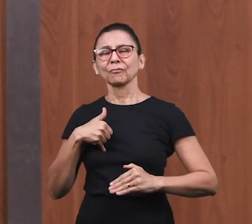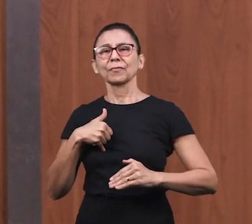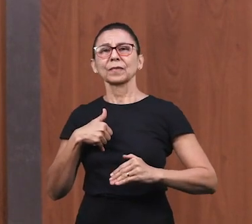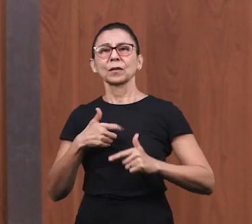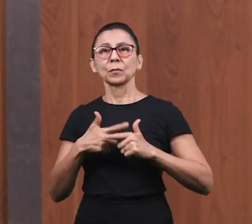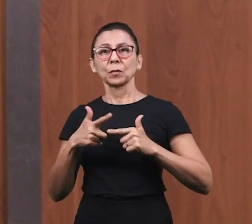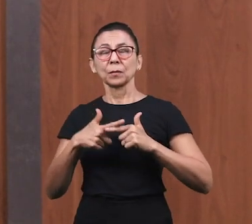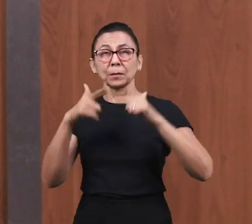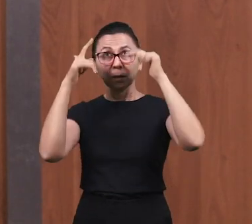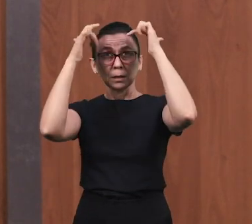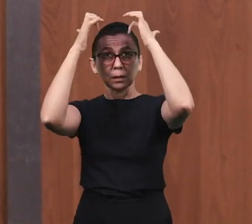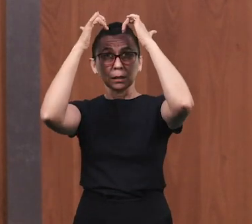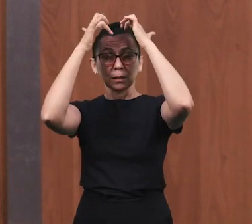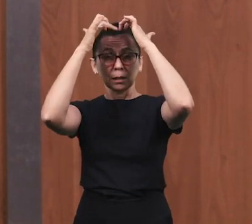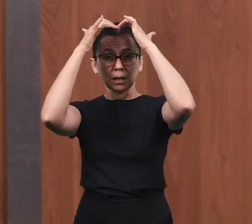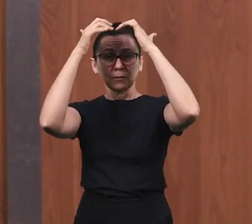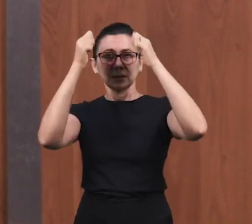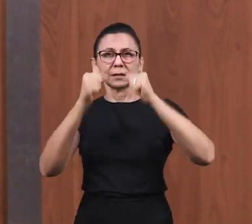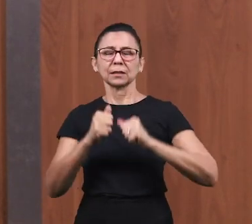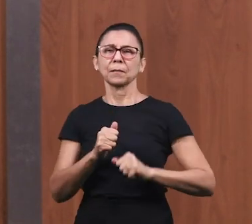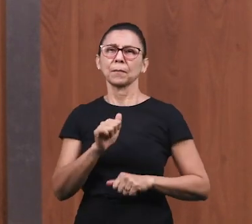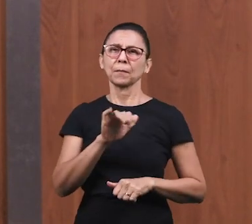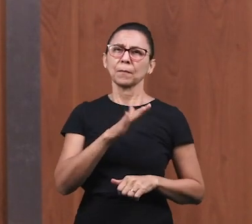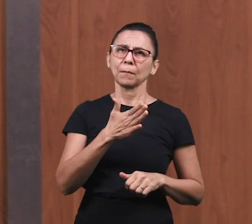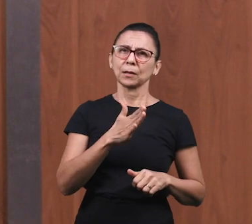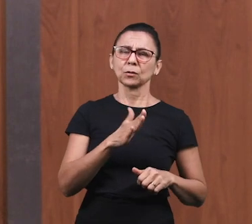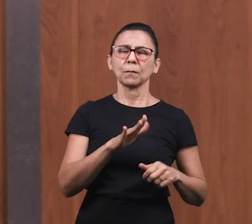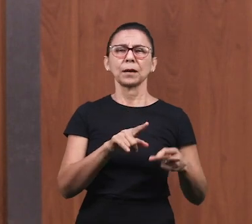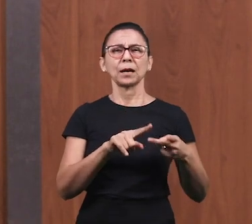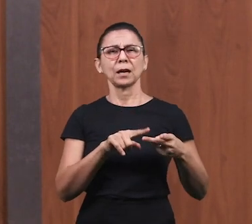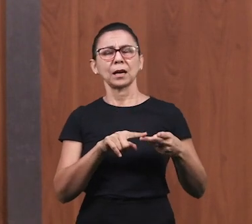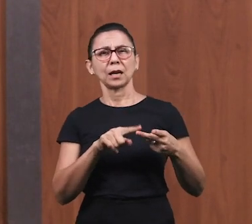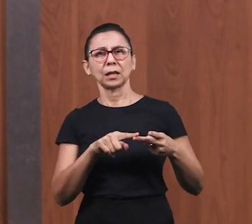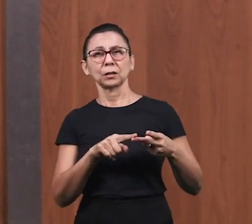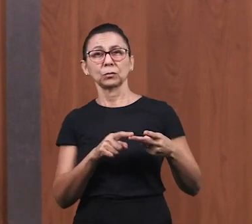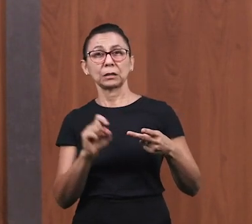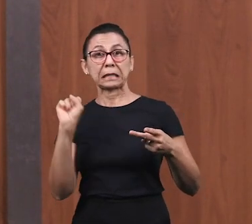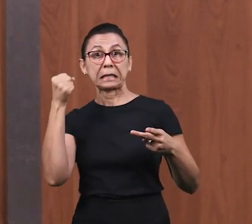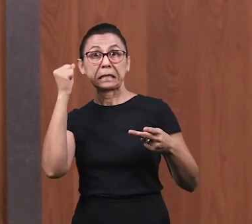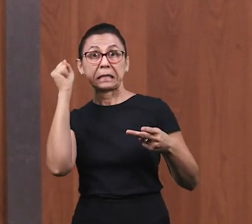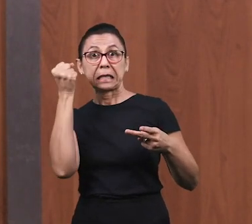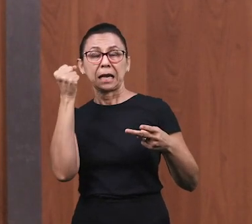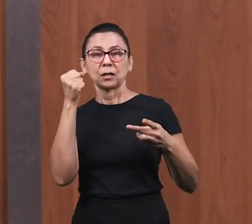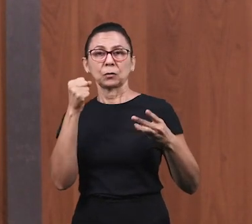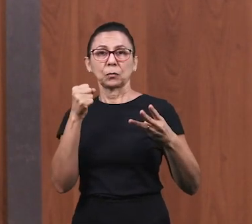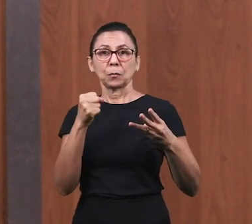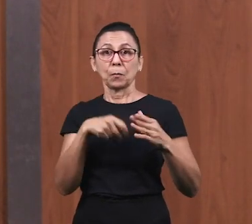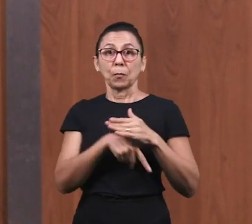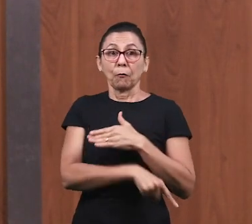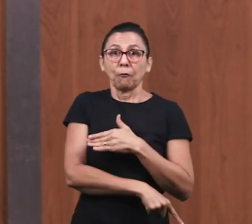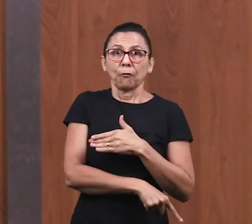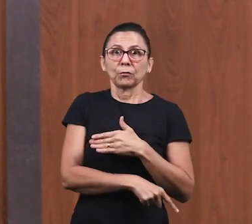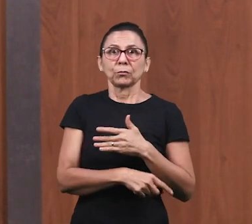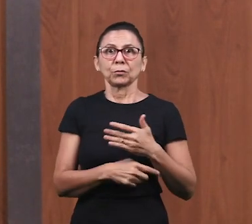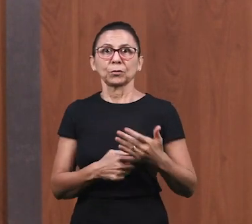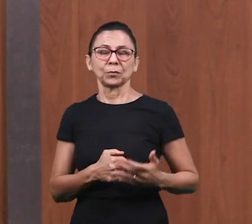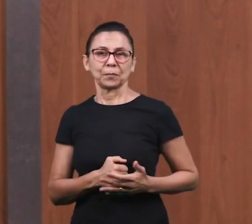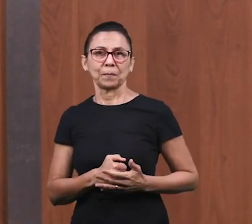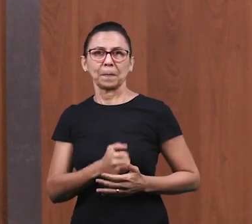au-dessus de son âge. La déficience intellectuelle est classée